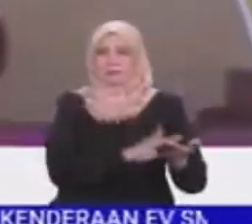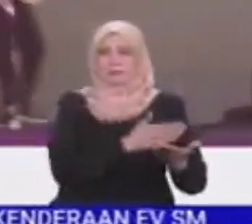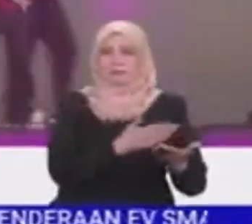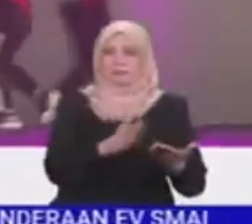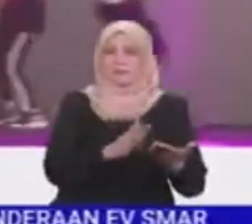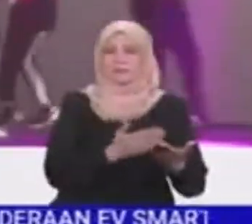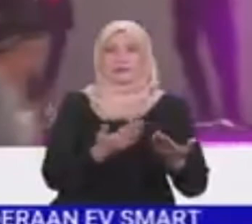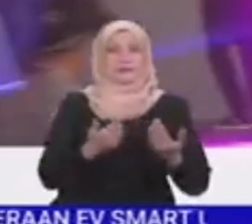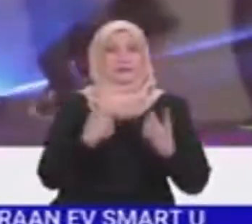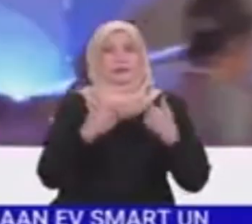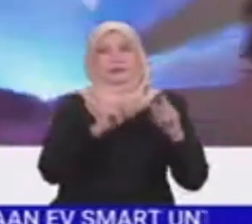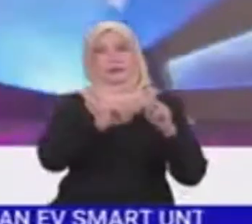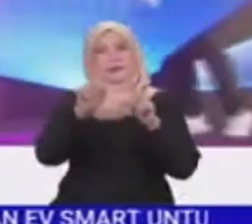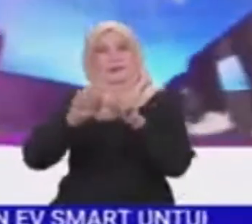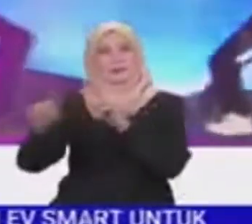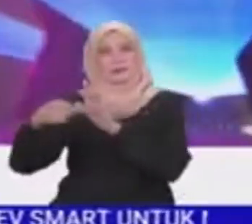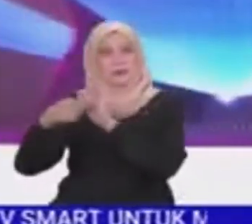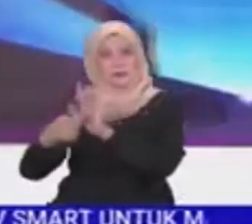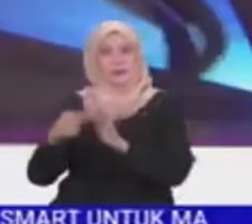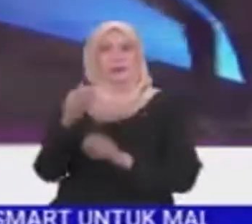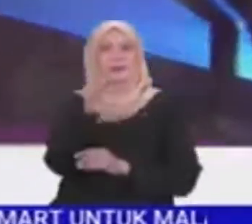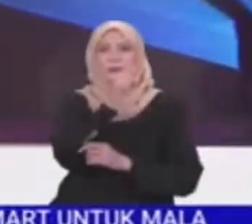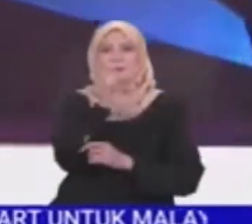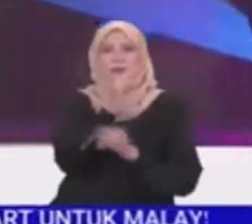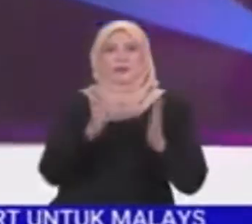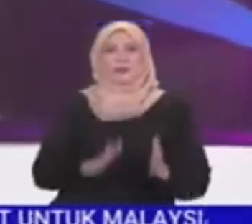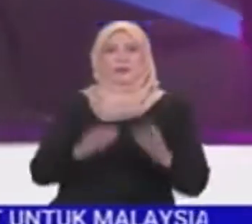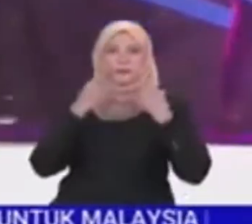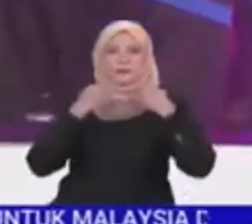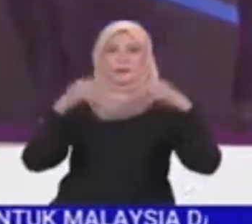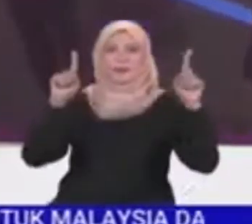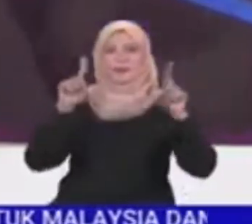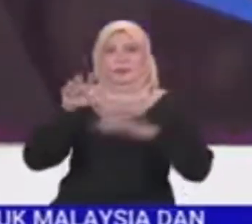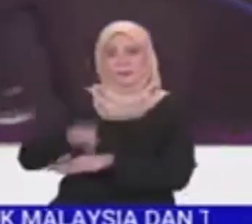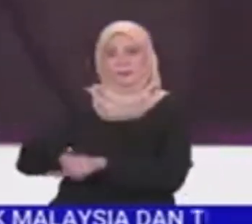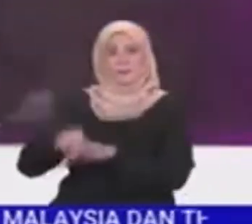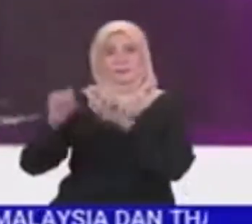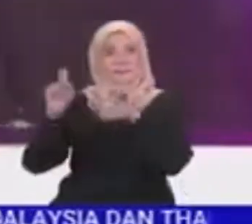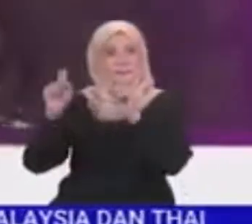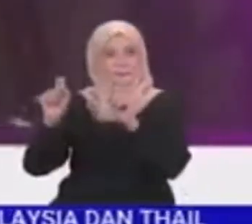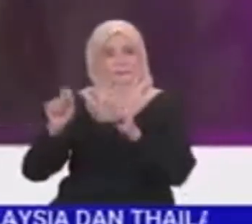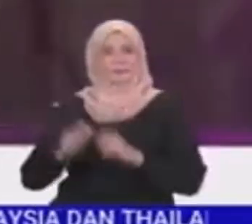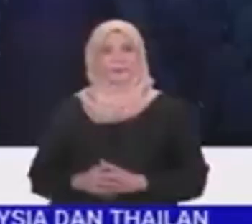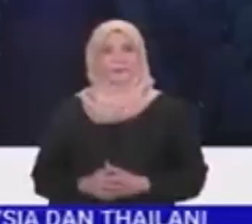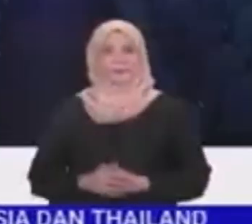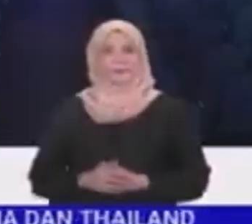JAKM dengan pelbagai persembahan artis-artis terkenal pada malam Sabtu ini.